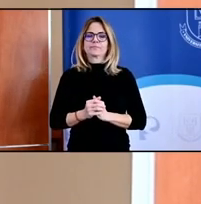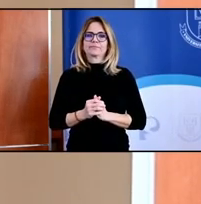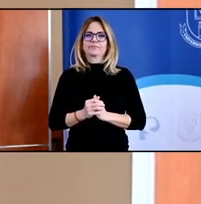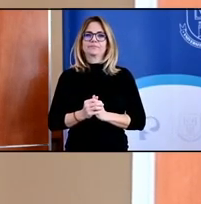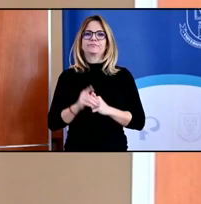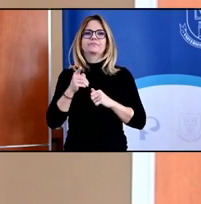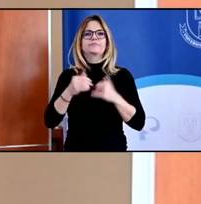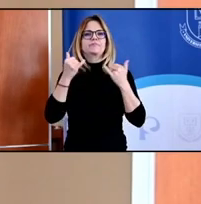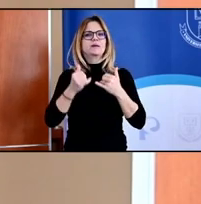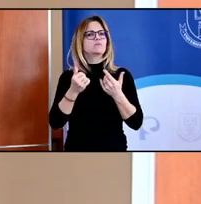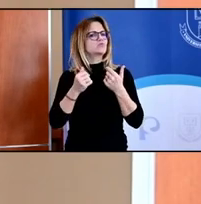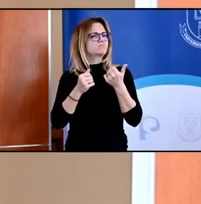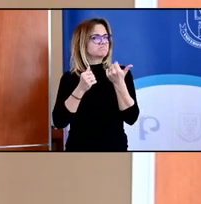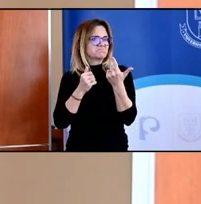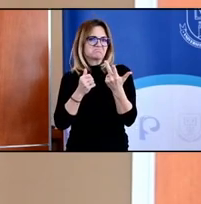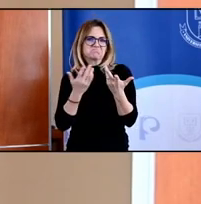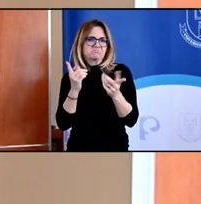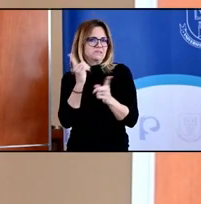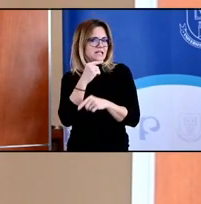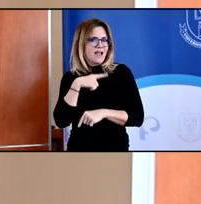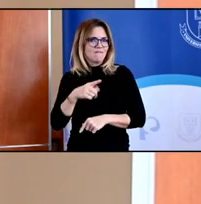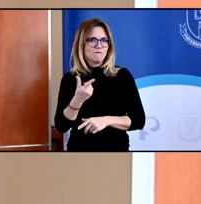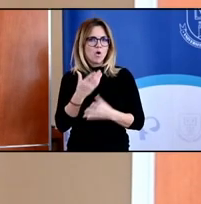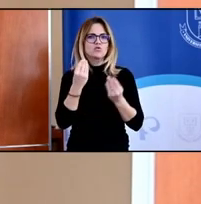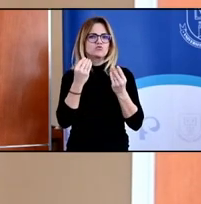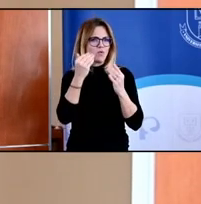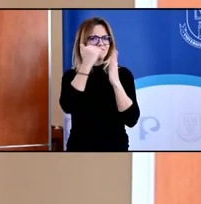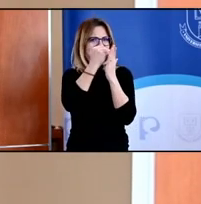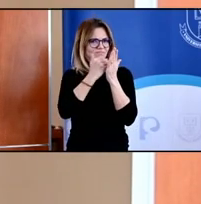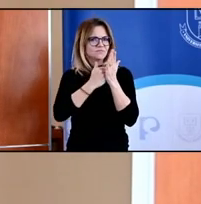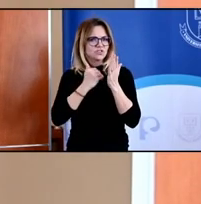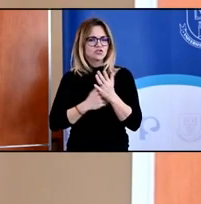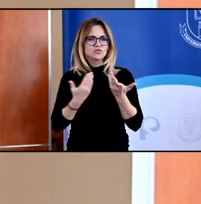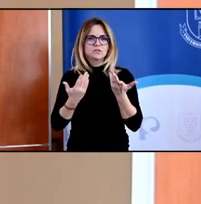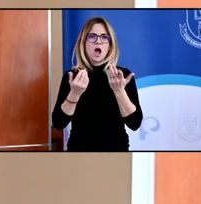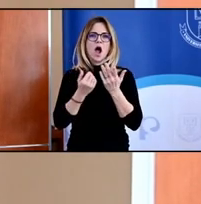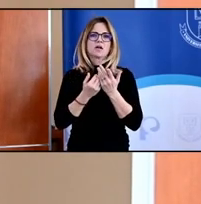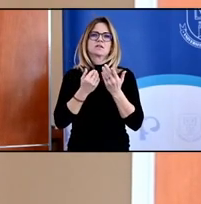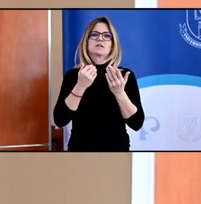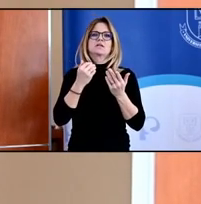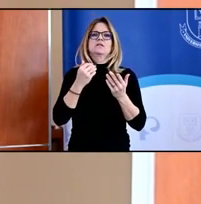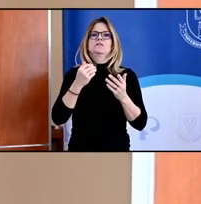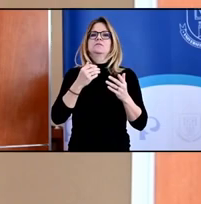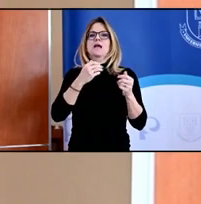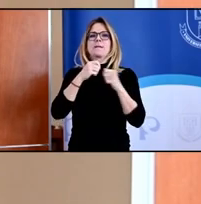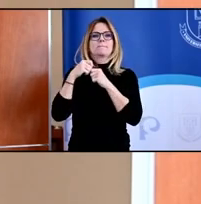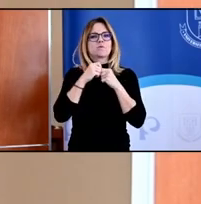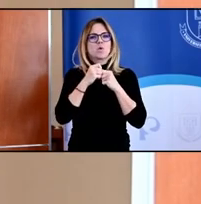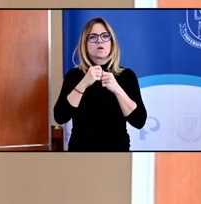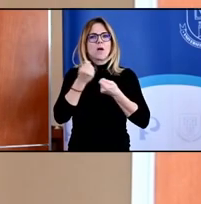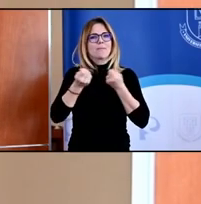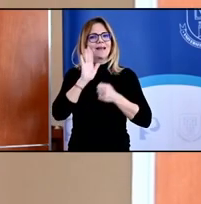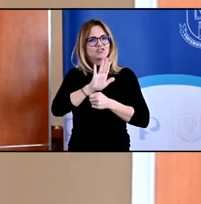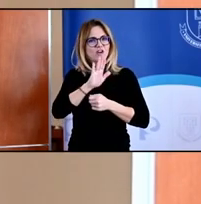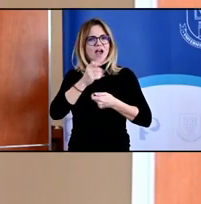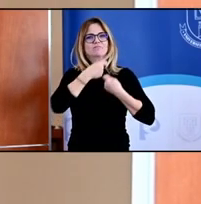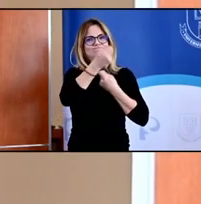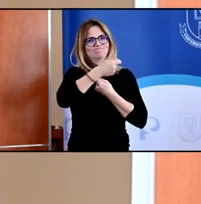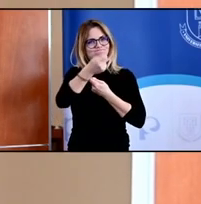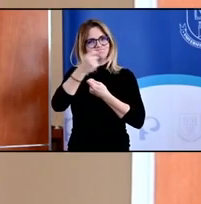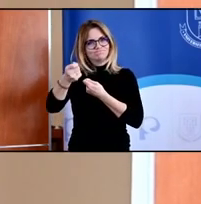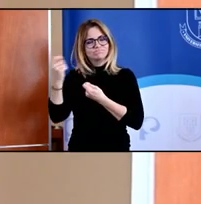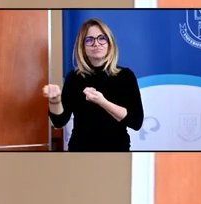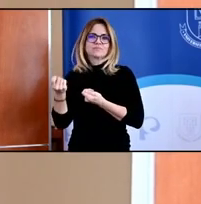ez most csak pár tétel volt abból a listából amit azoknak a programmenedzsereknek adtunk akik nálunk